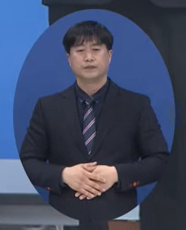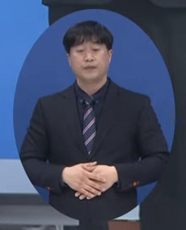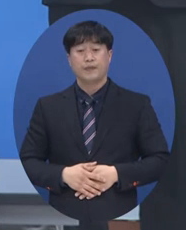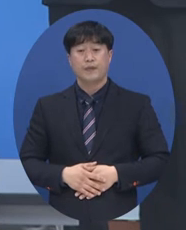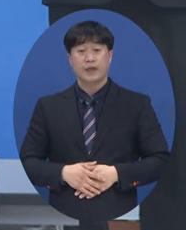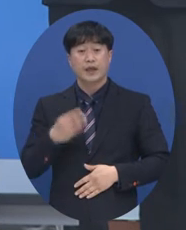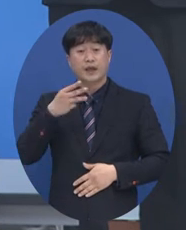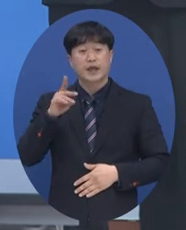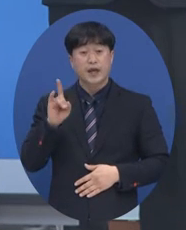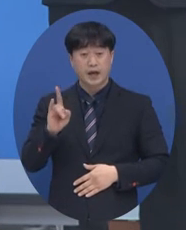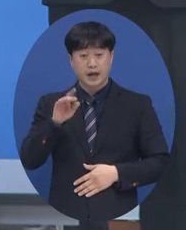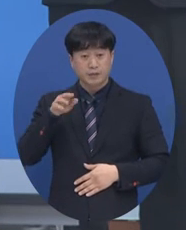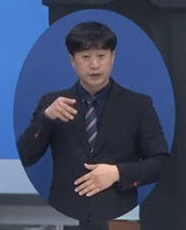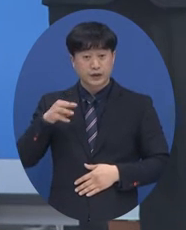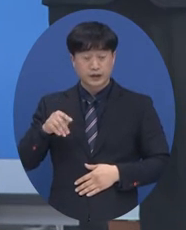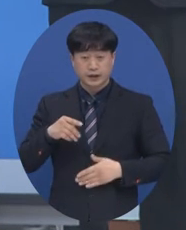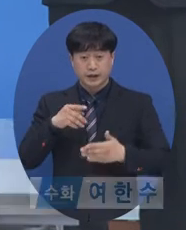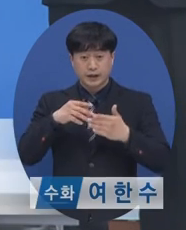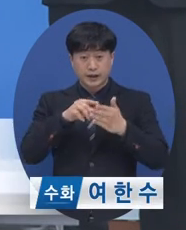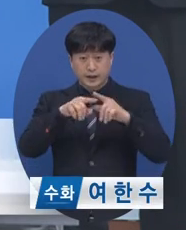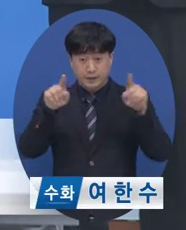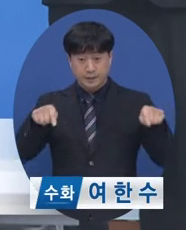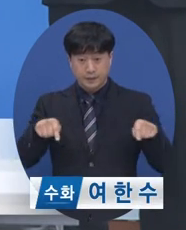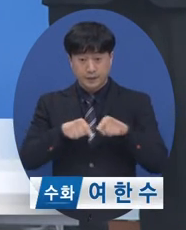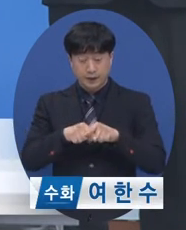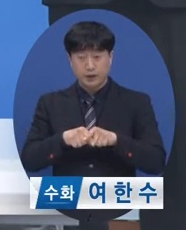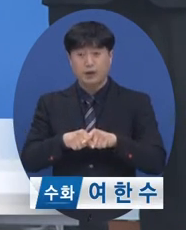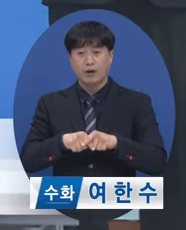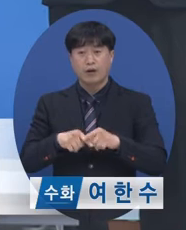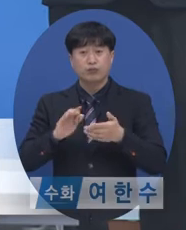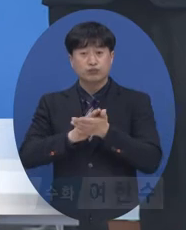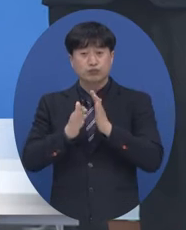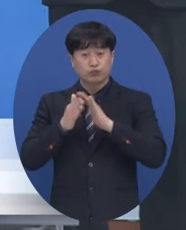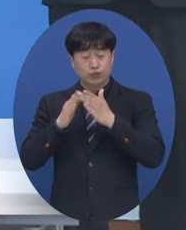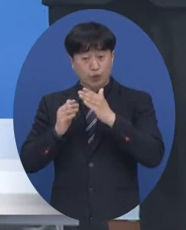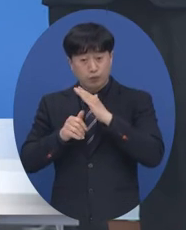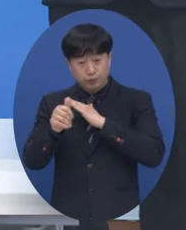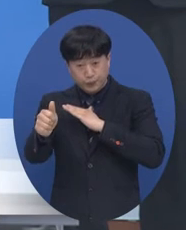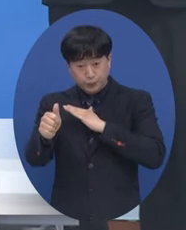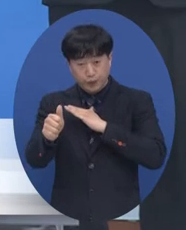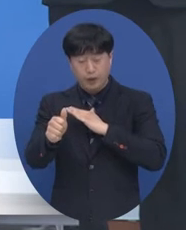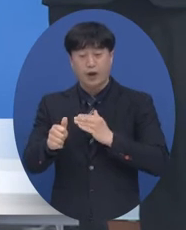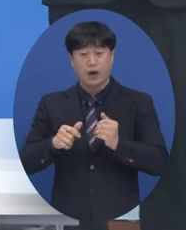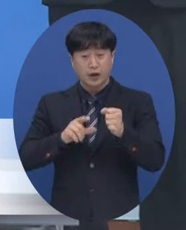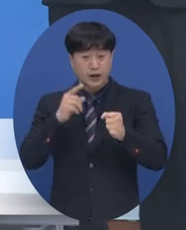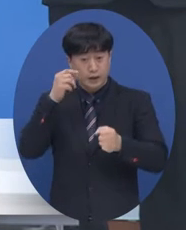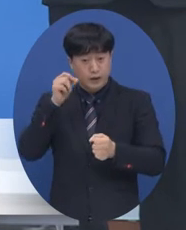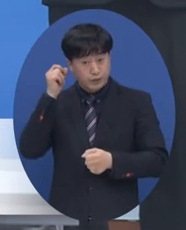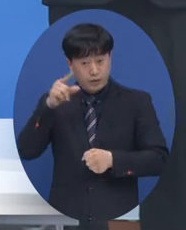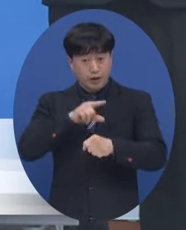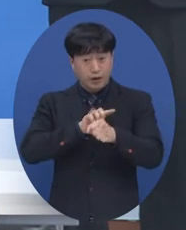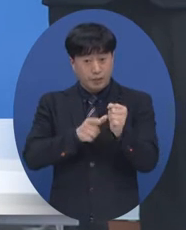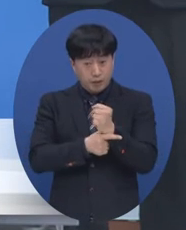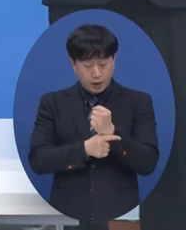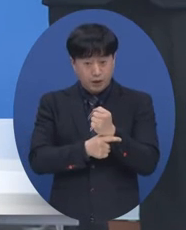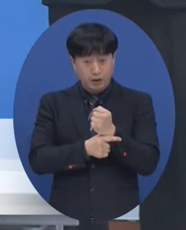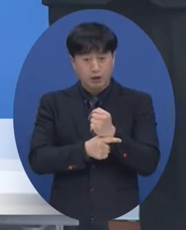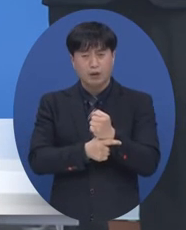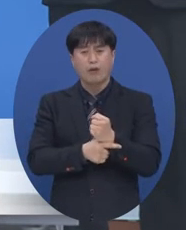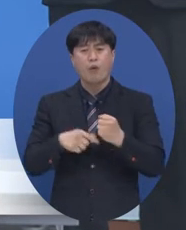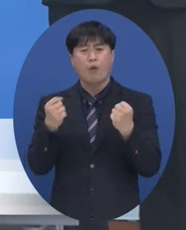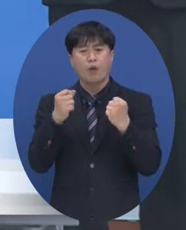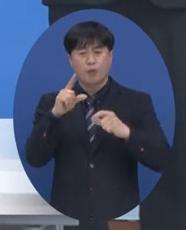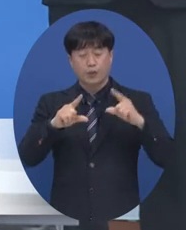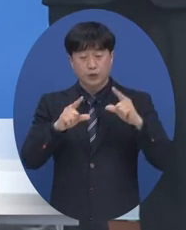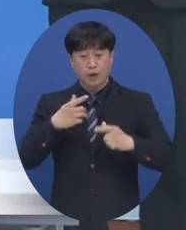태블릿 PC로 어린이집 등원을 확인하고 스마트밴드를 통해 건강 상태나 학대 여부를 알 수 있다면 어떨까요?